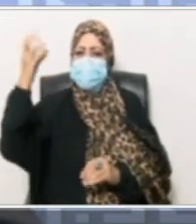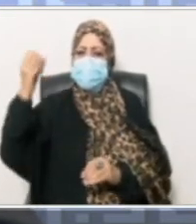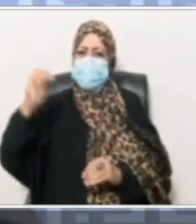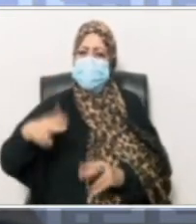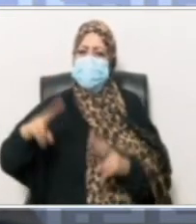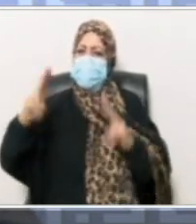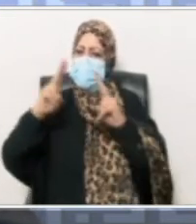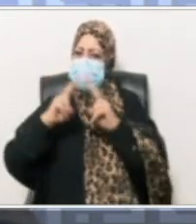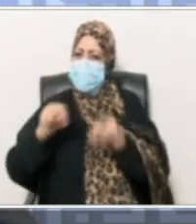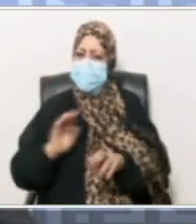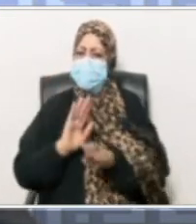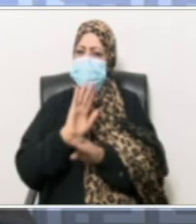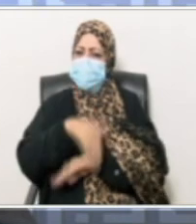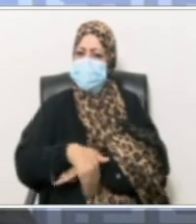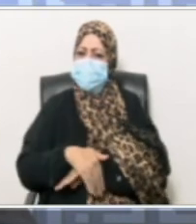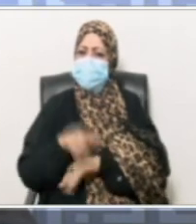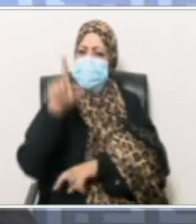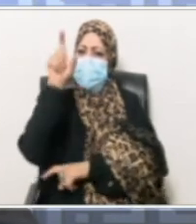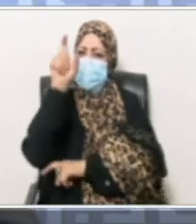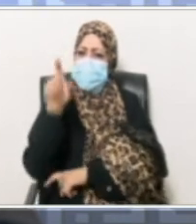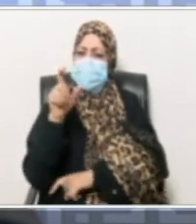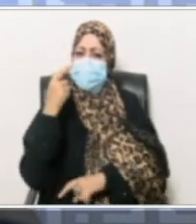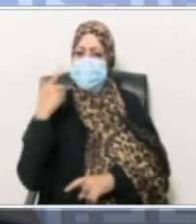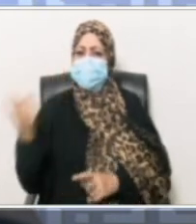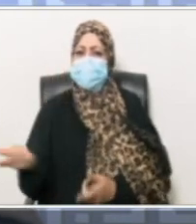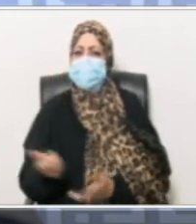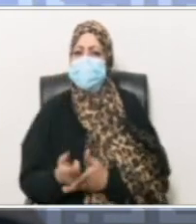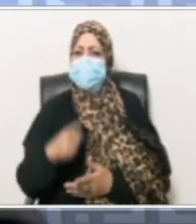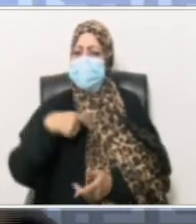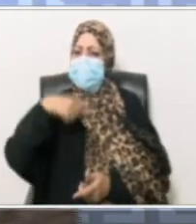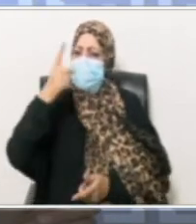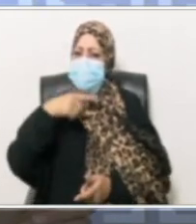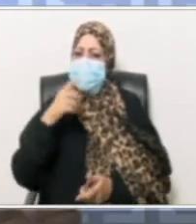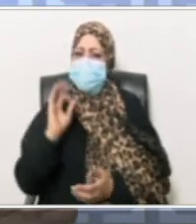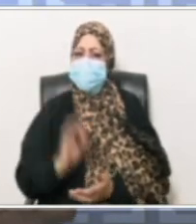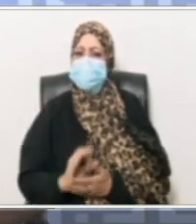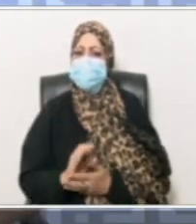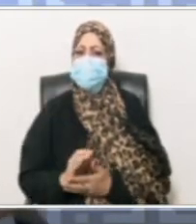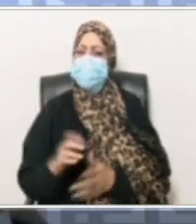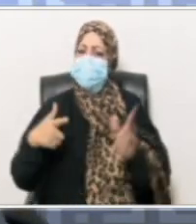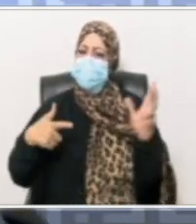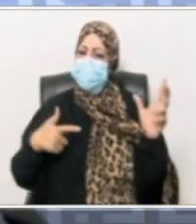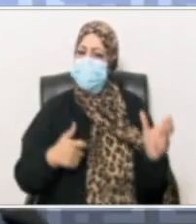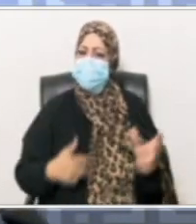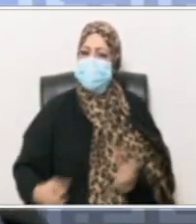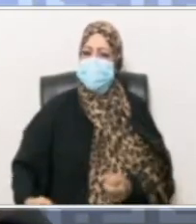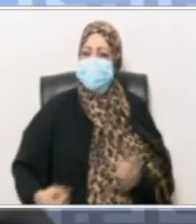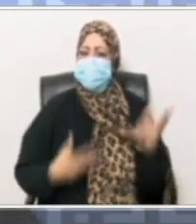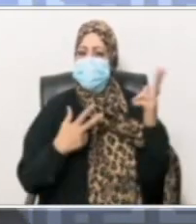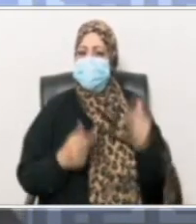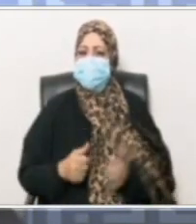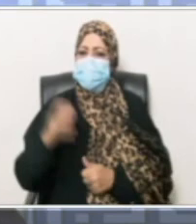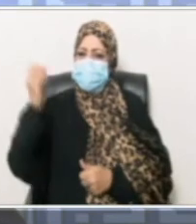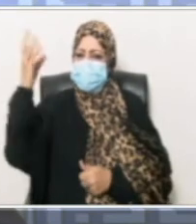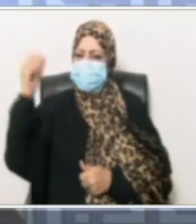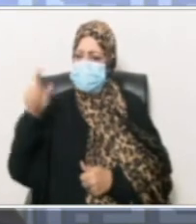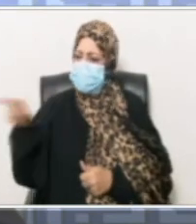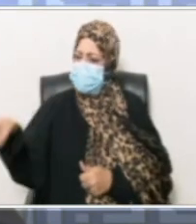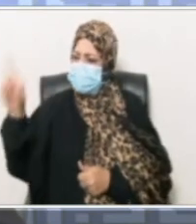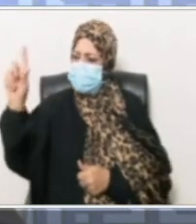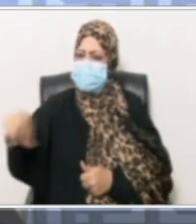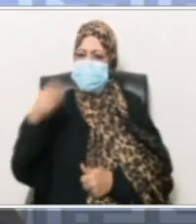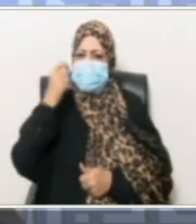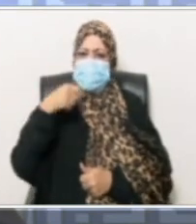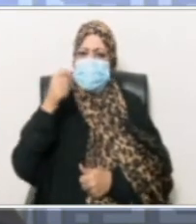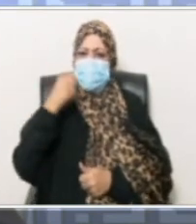بنغازي الحياة، بنغازي الكفاح، بنغازي ما هيش في الشرادم، هذول الجعانين يا ناس، ما همش في الجعانين اللي يخمموا